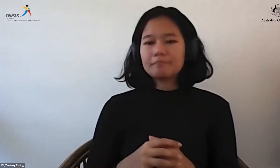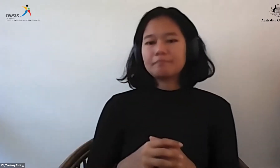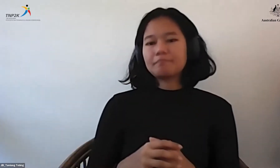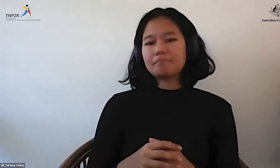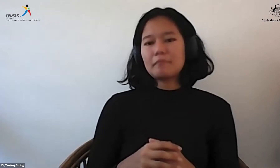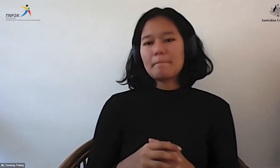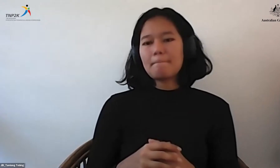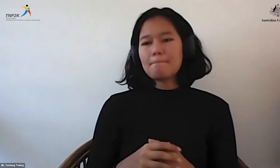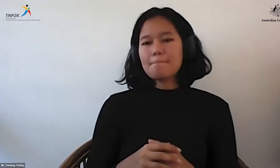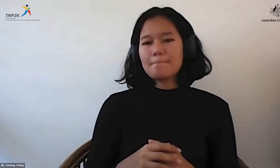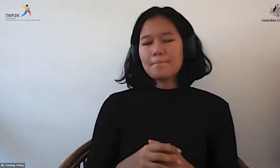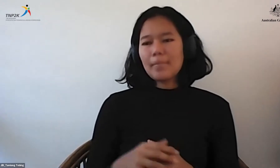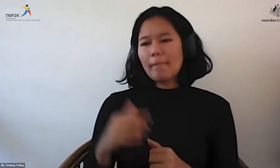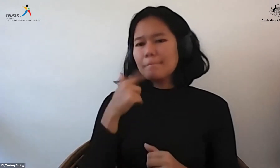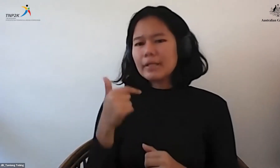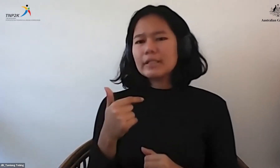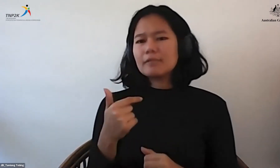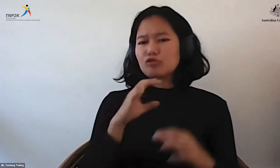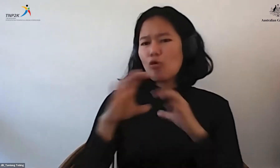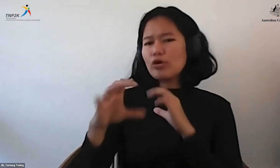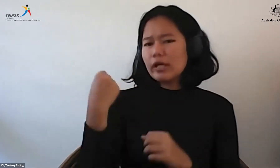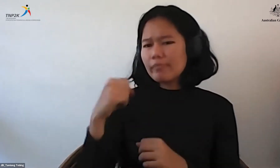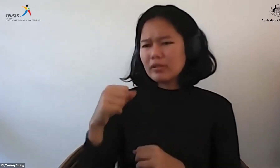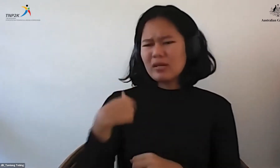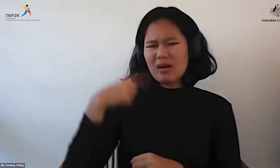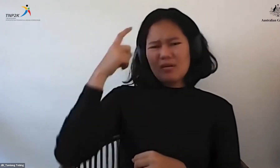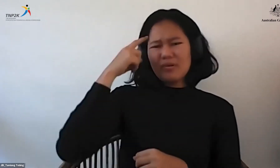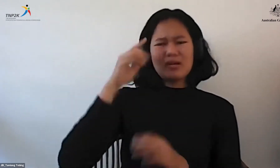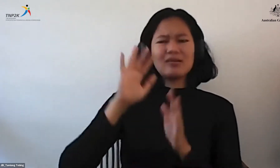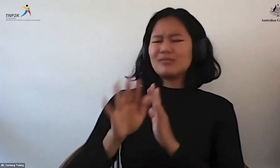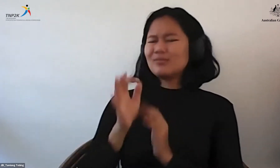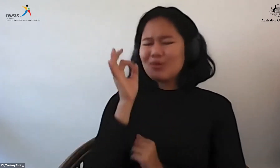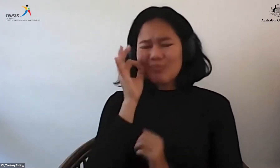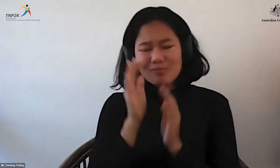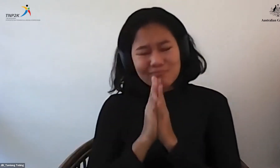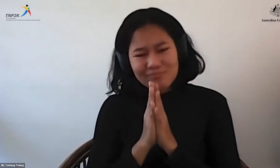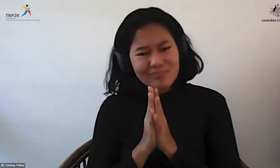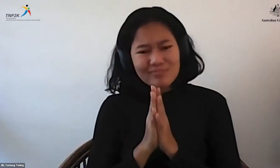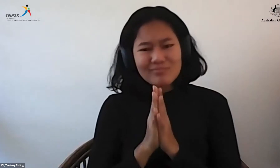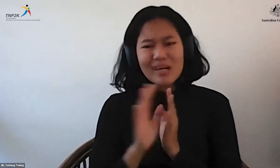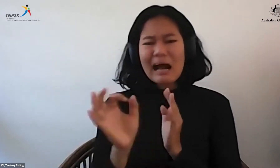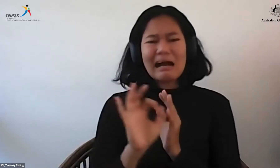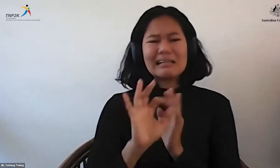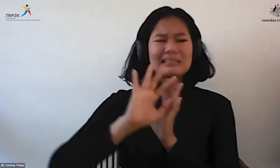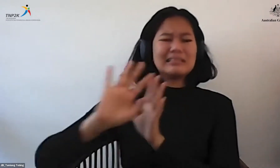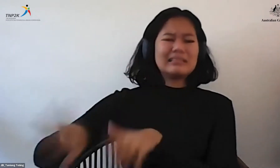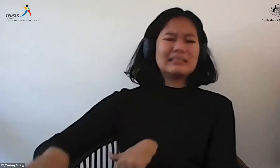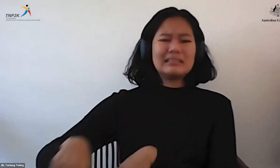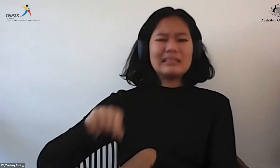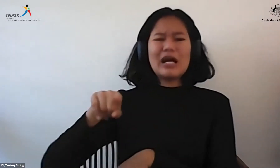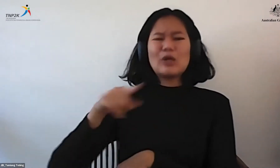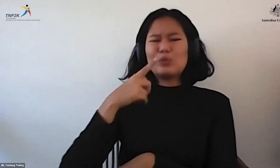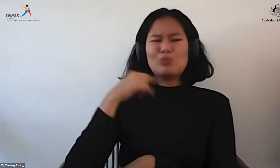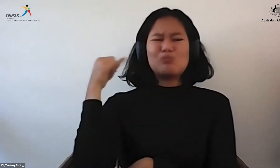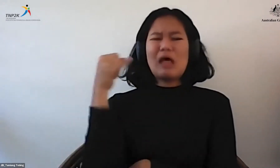tidak punya daya tawar dengan suami. Menurut saya itu ya non sewu ya, itu enggak ada kata lain, itu blaming the victim